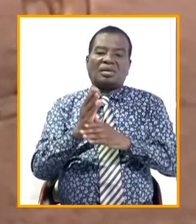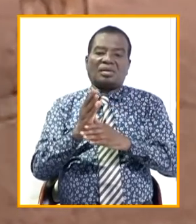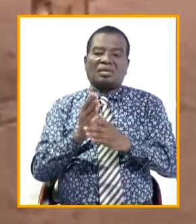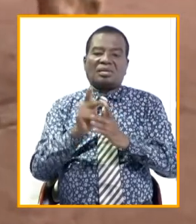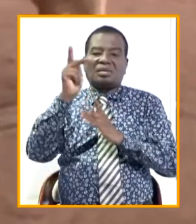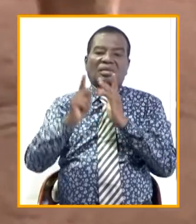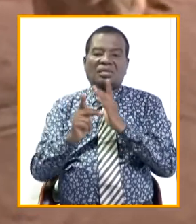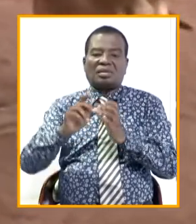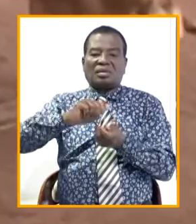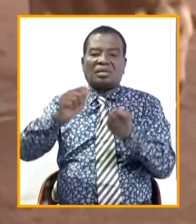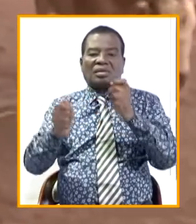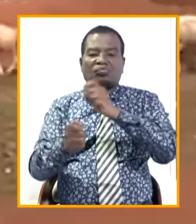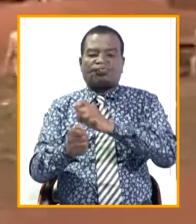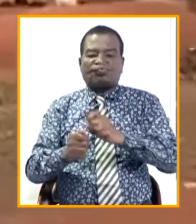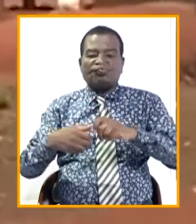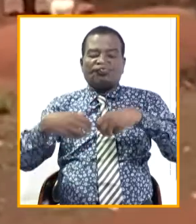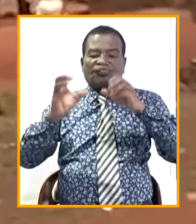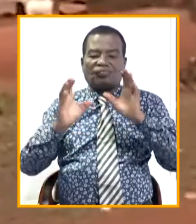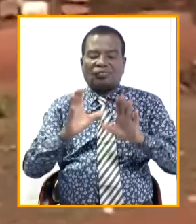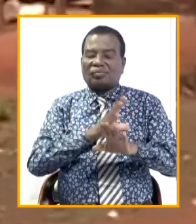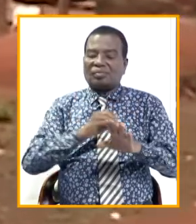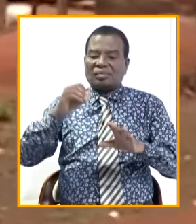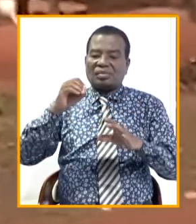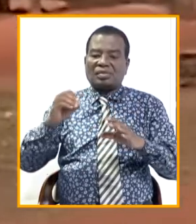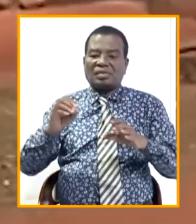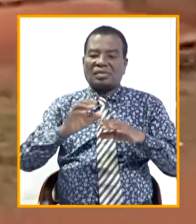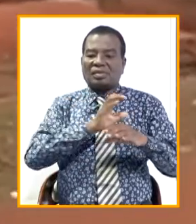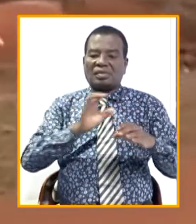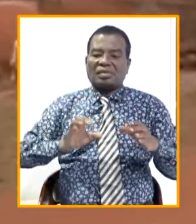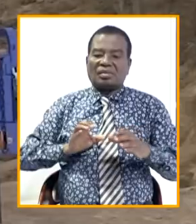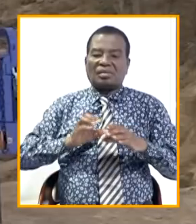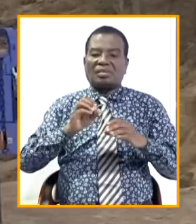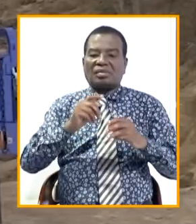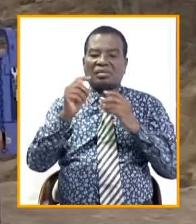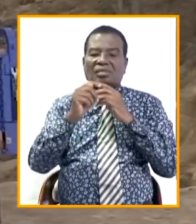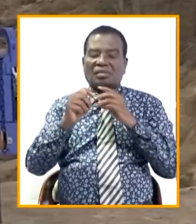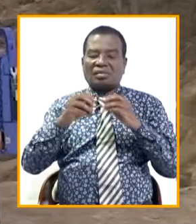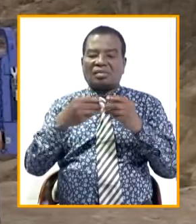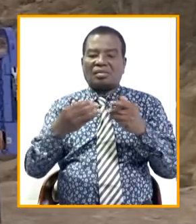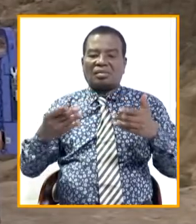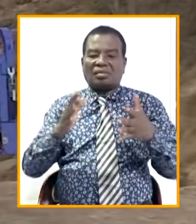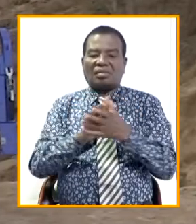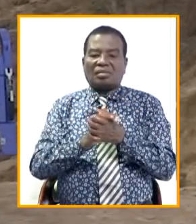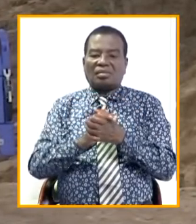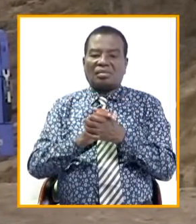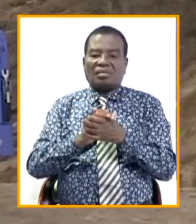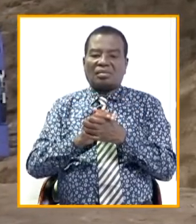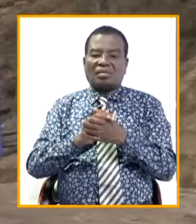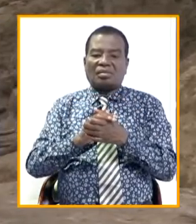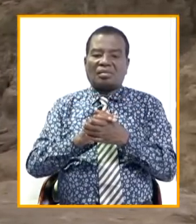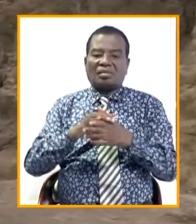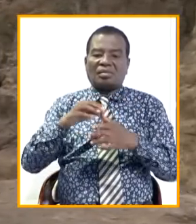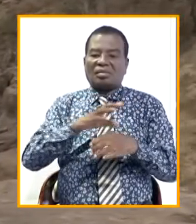programme d'échanges commerciaux de l'Union transfrontalière des collectivités territoriales de l'espace Sikasso, Korogo,